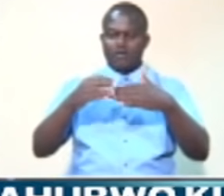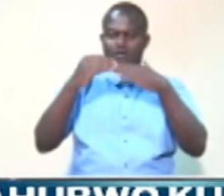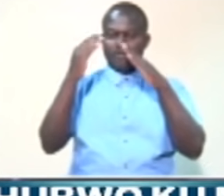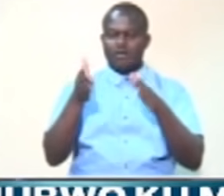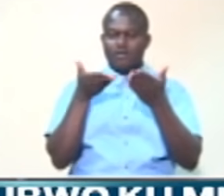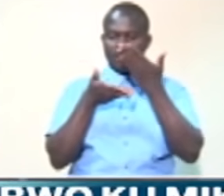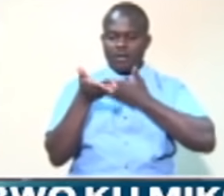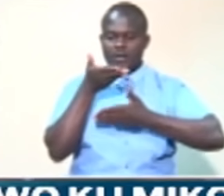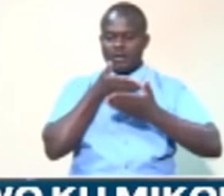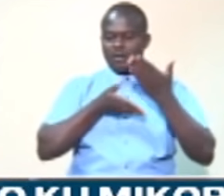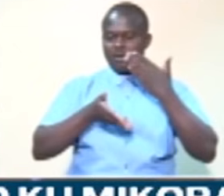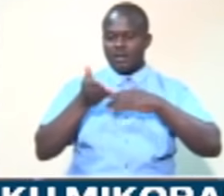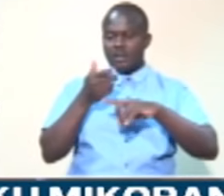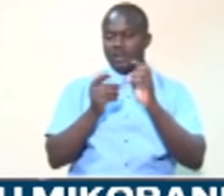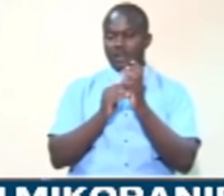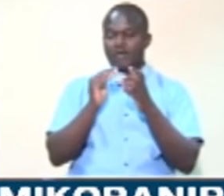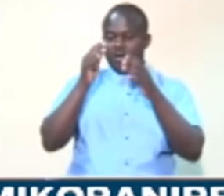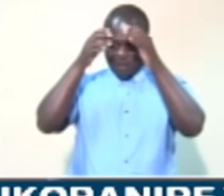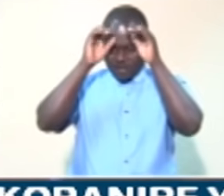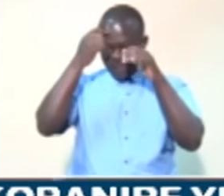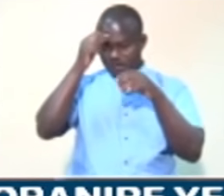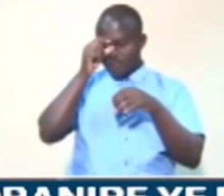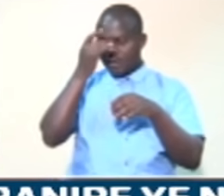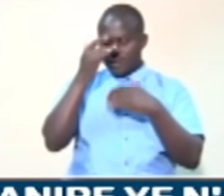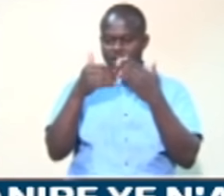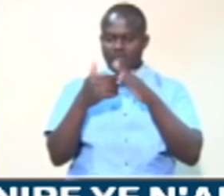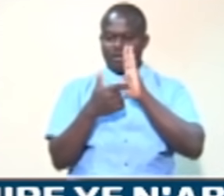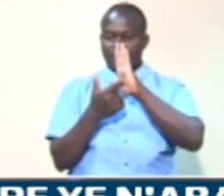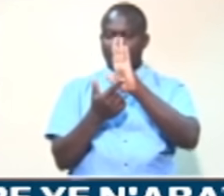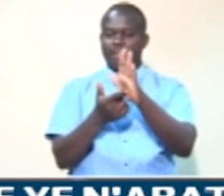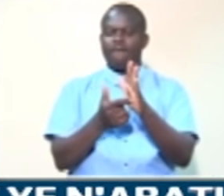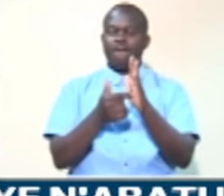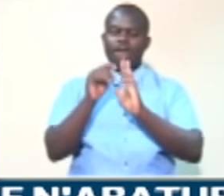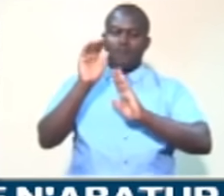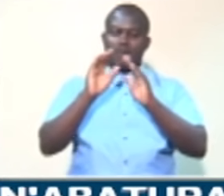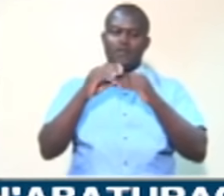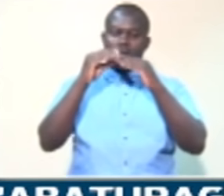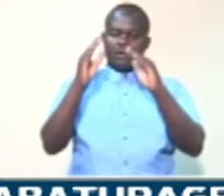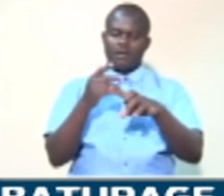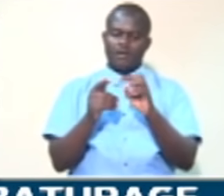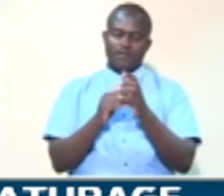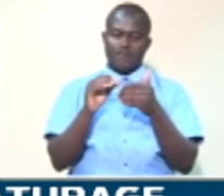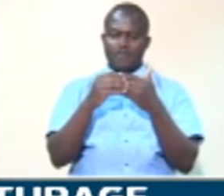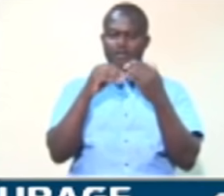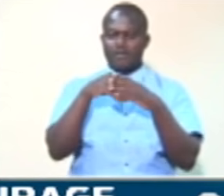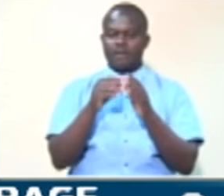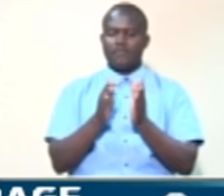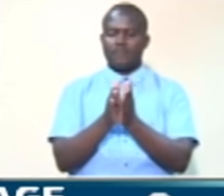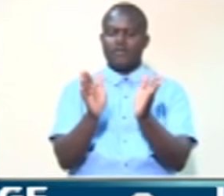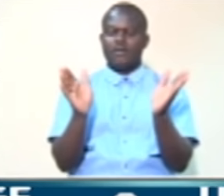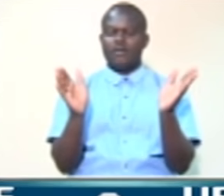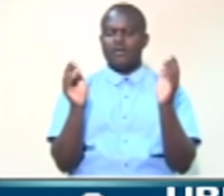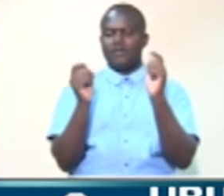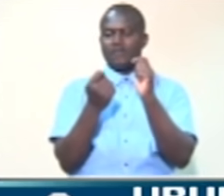muri iki kiganiro kandi Perezida wa Repubulika Paul Kagame yagaragaje uruhare rw'umuyobozi ndetse n'ubuyobozi muri rusange mu